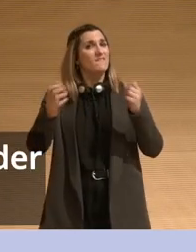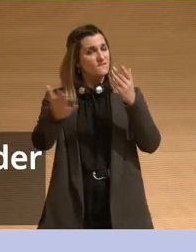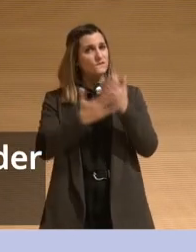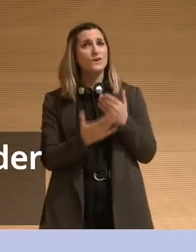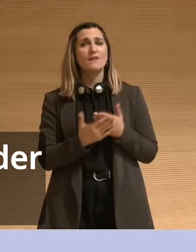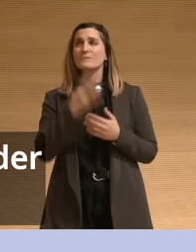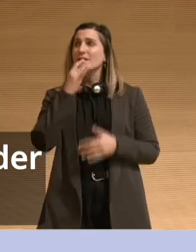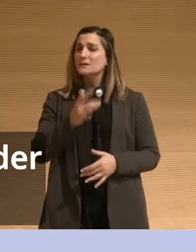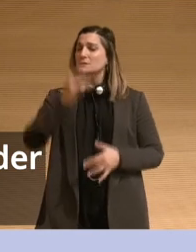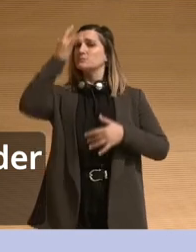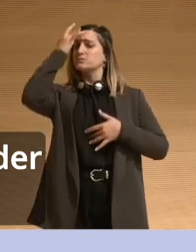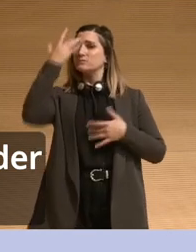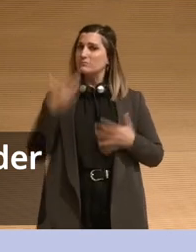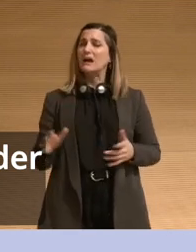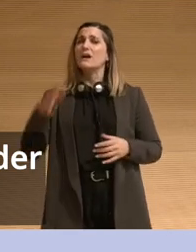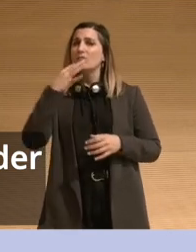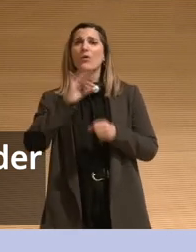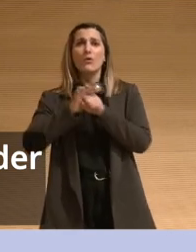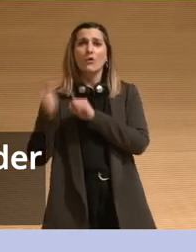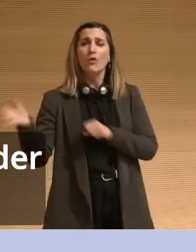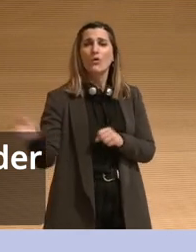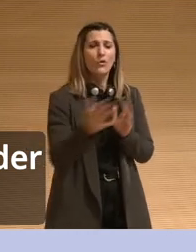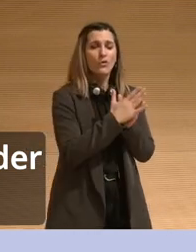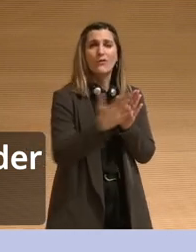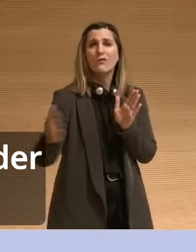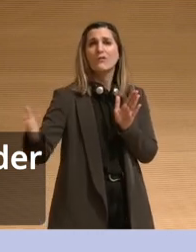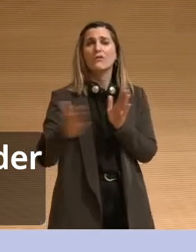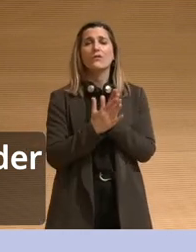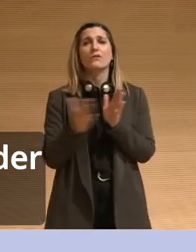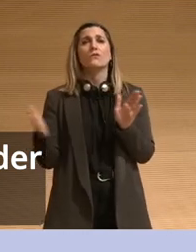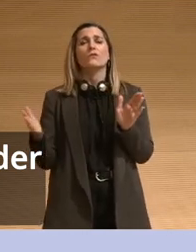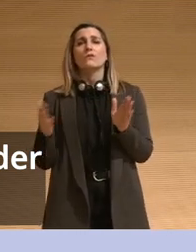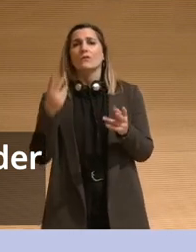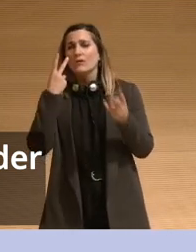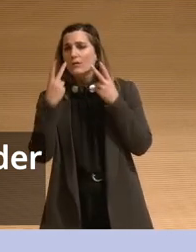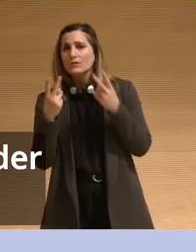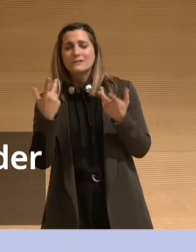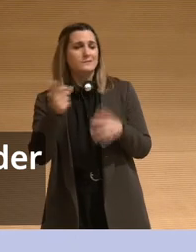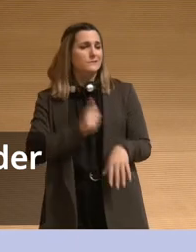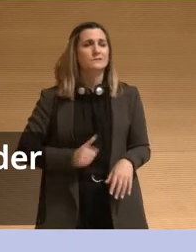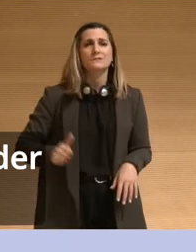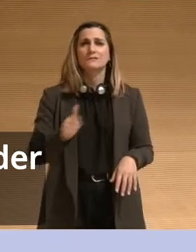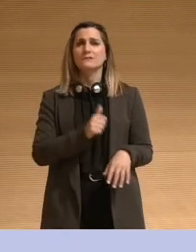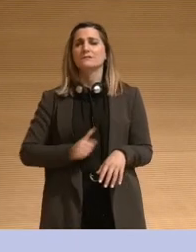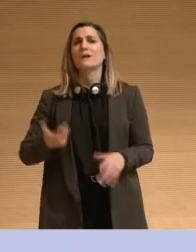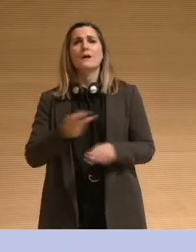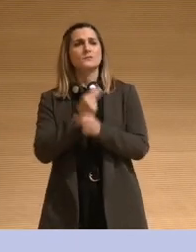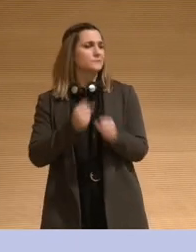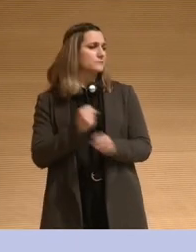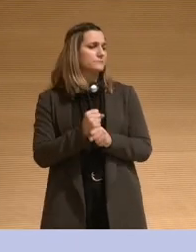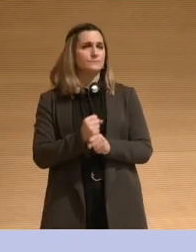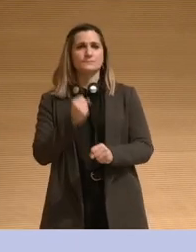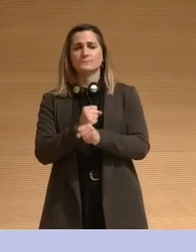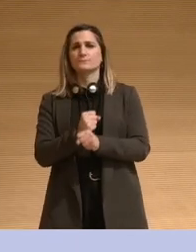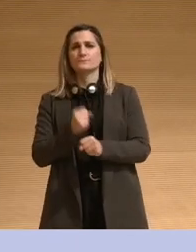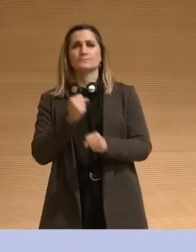την περίοδο της πανδημίας διαπιστώσαμε ότι πάρα πολλοί άνθρωποι κατέφυγαν για να αντιμετωπίσουν τη μοναξιά τους ή τον εγκλεισμό σε